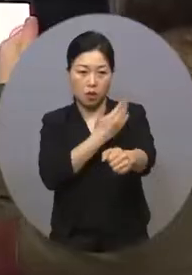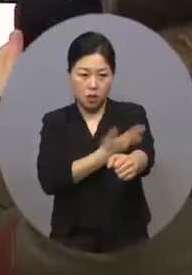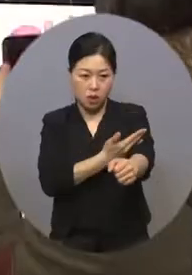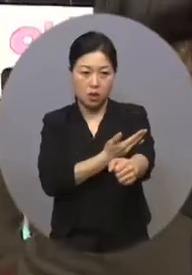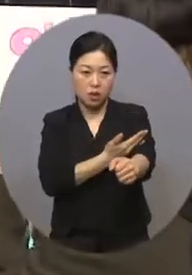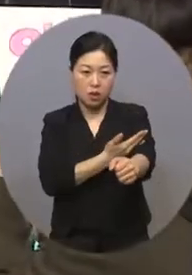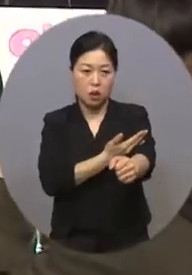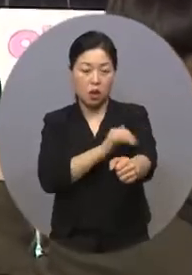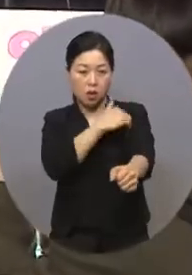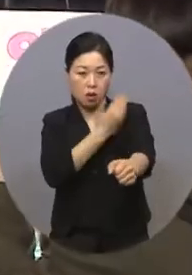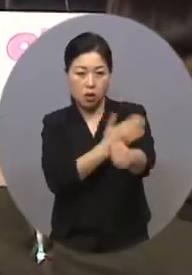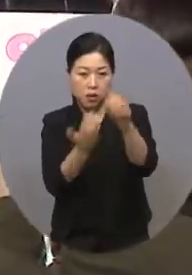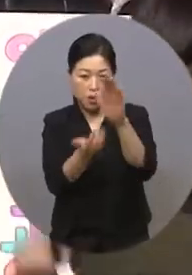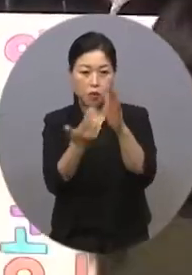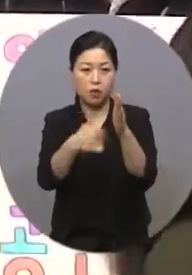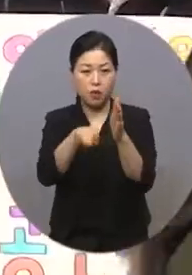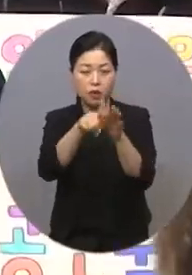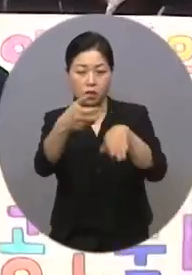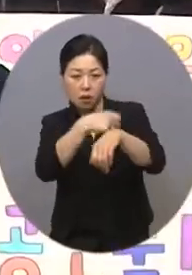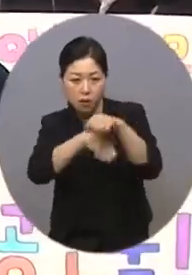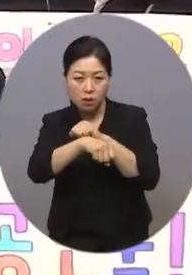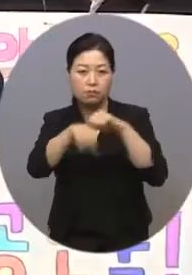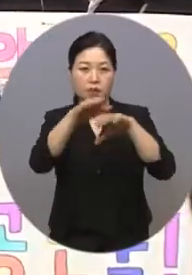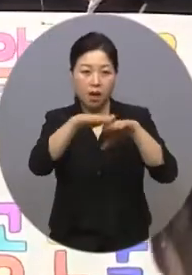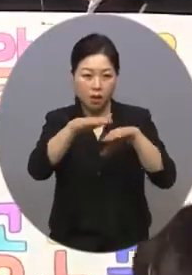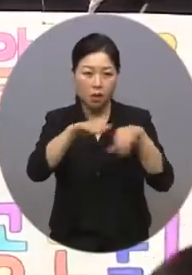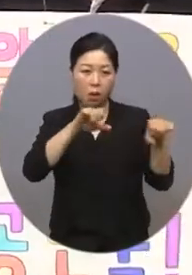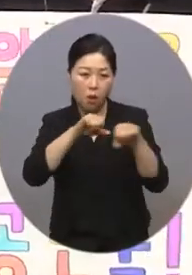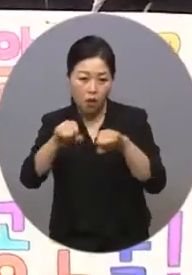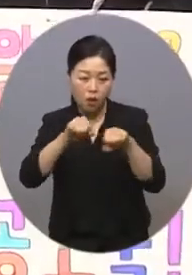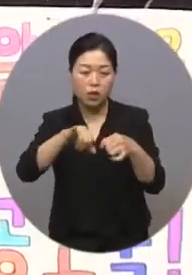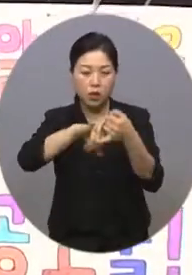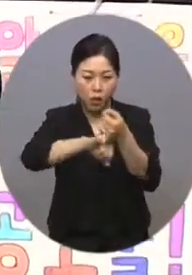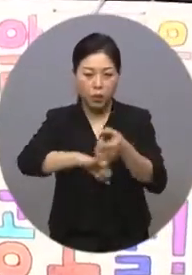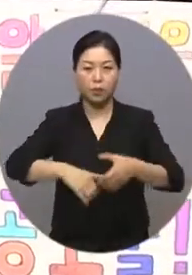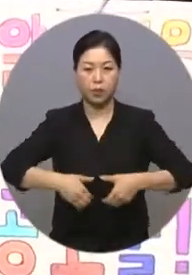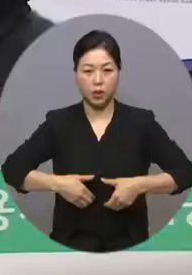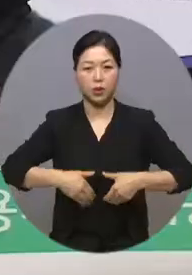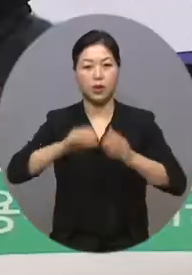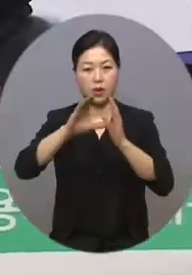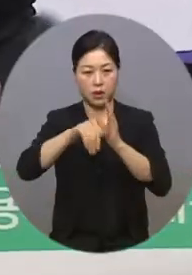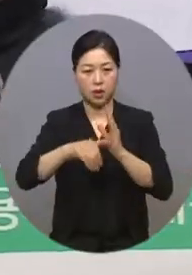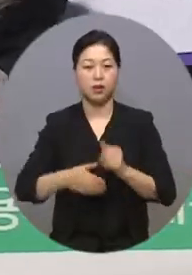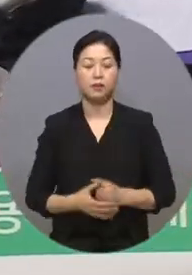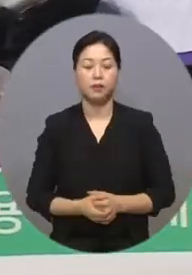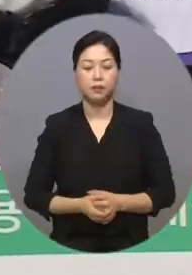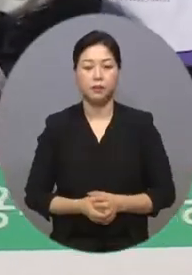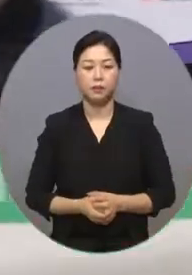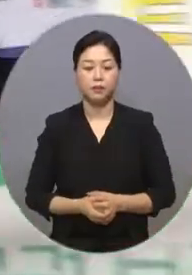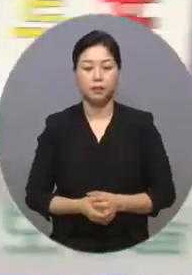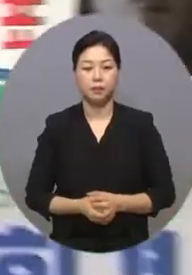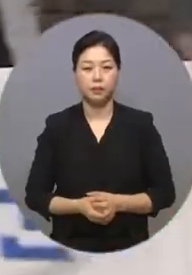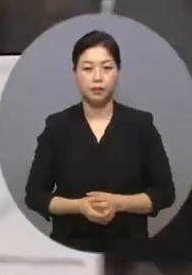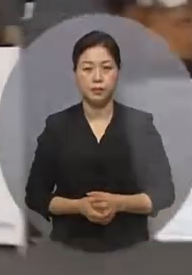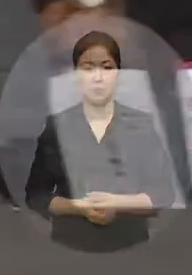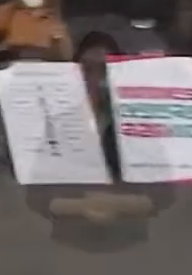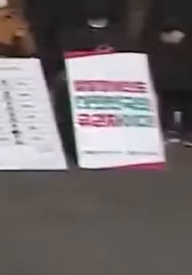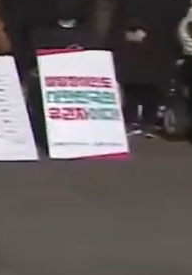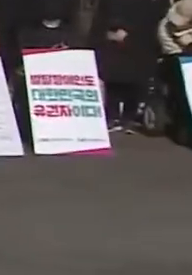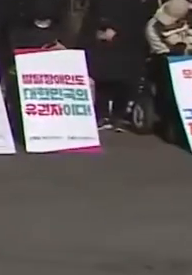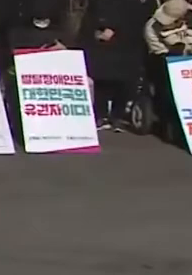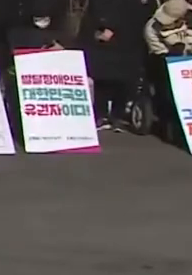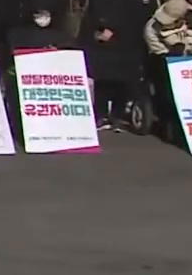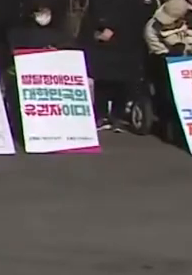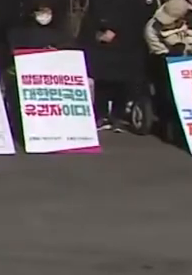그 권리를 실현하기 위한 적극적인 조치가 어느 때보다 필요한 시점입니다. 복지TV 뉴스 박성용입니다.